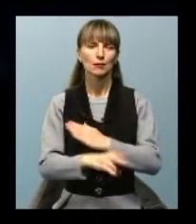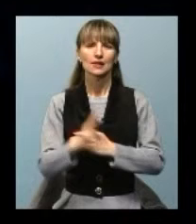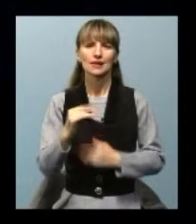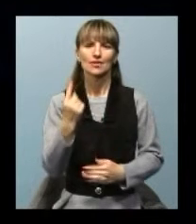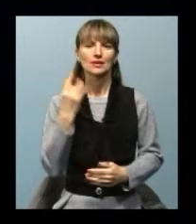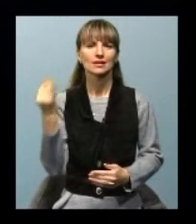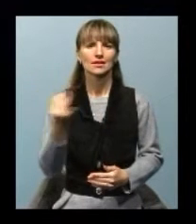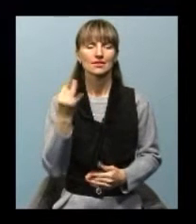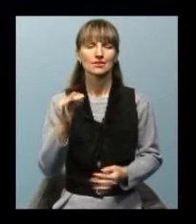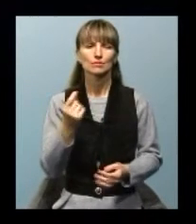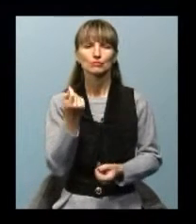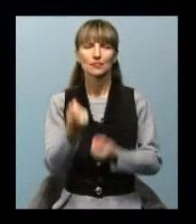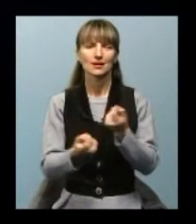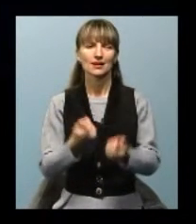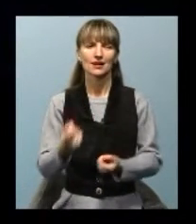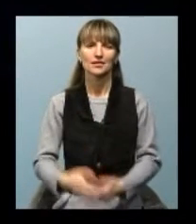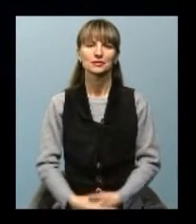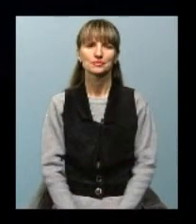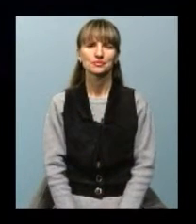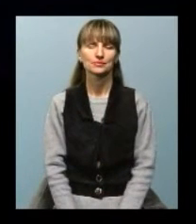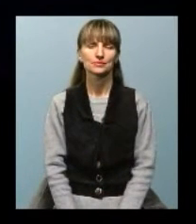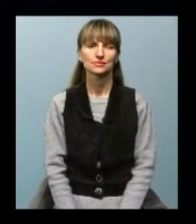жодної цікавої деталі.